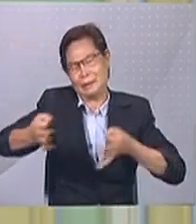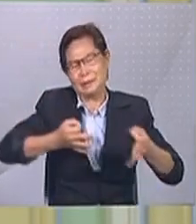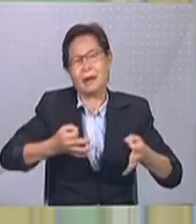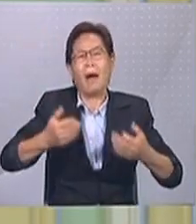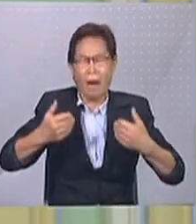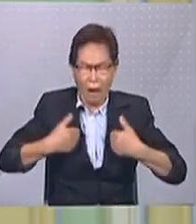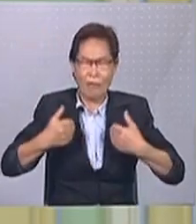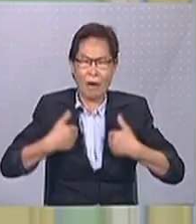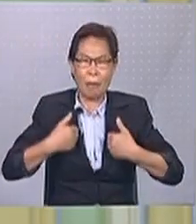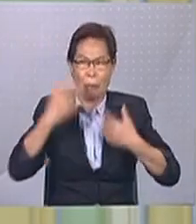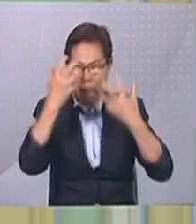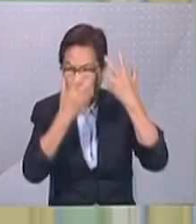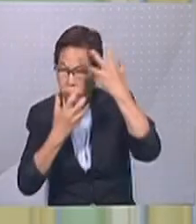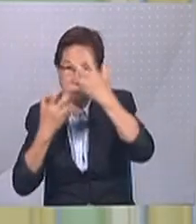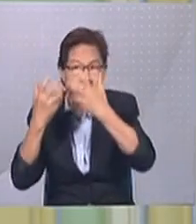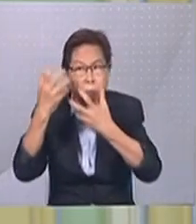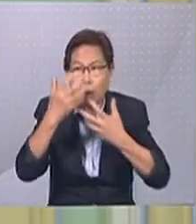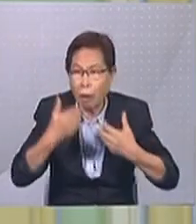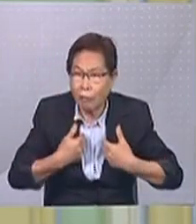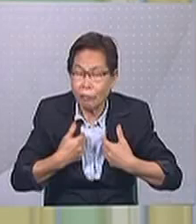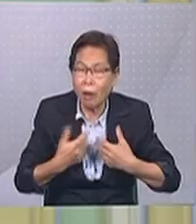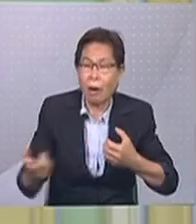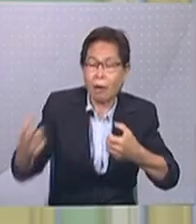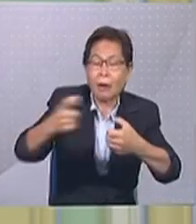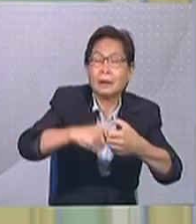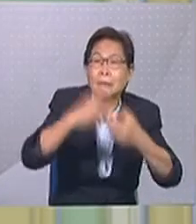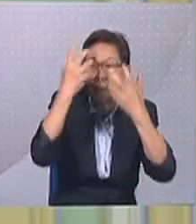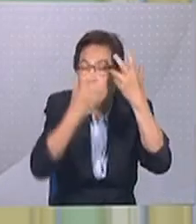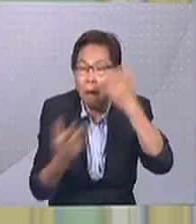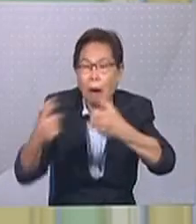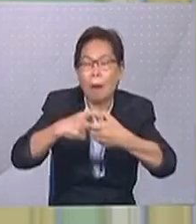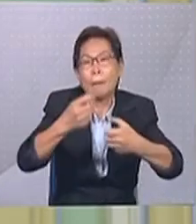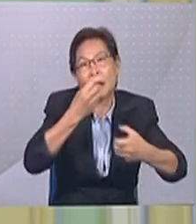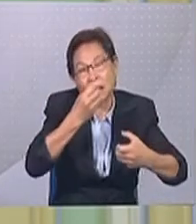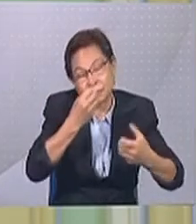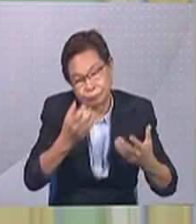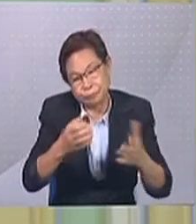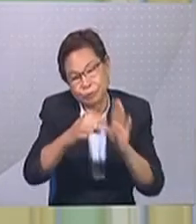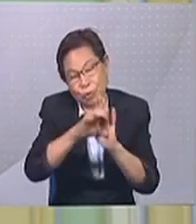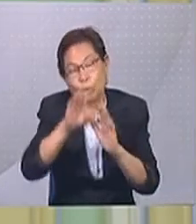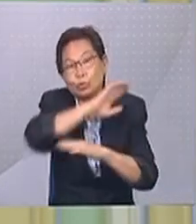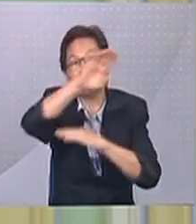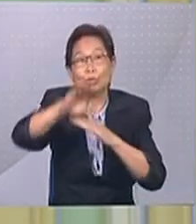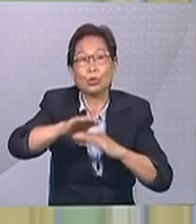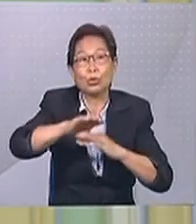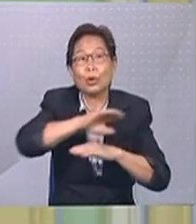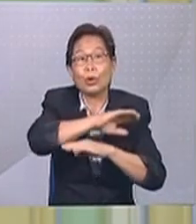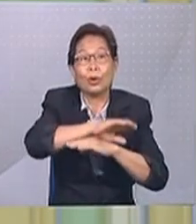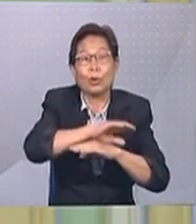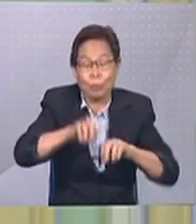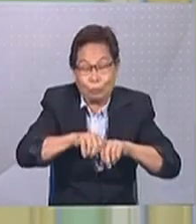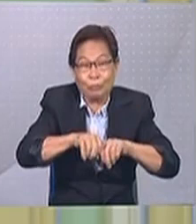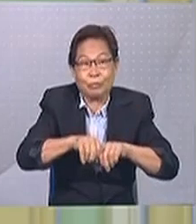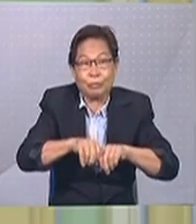mana pun masih terdapat kekeliruan di bawah yang berkaitan dengan makanan misalnya. Keseluruhan rantaian yang